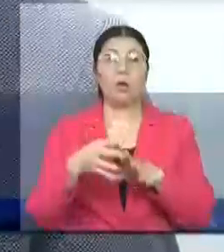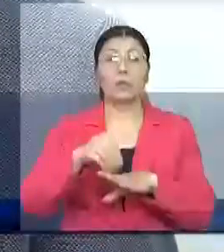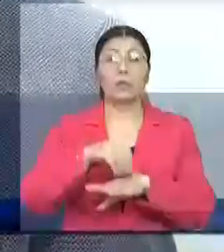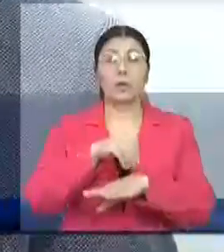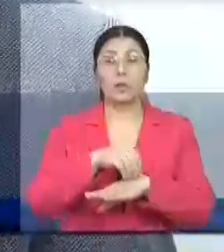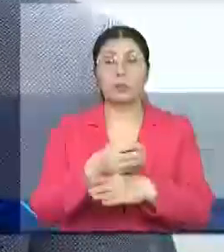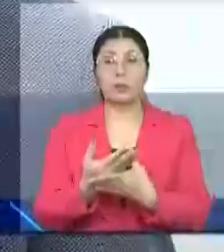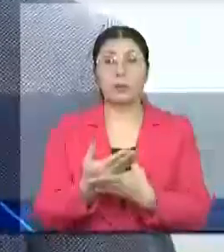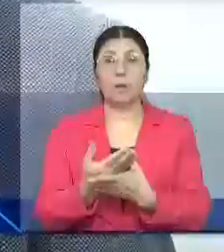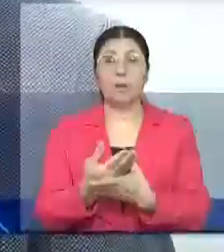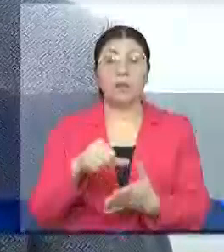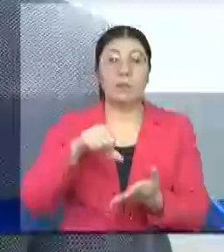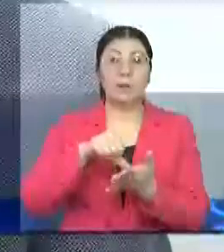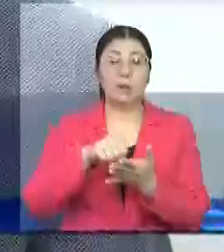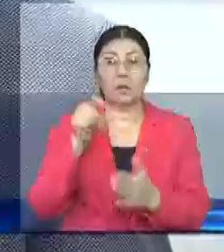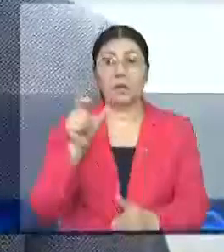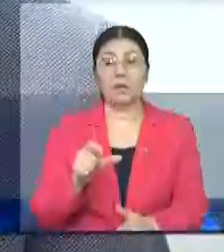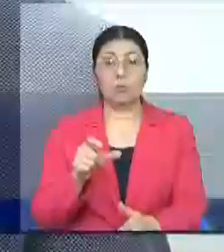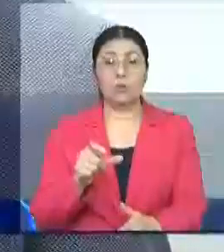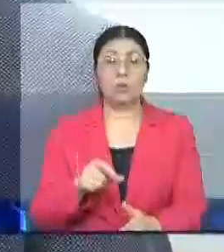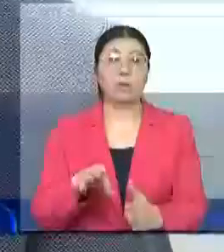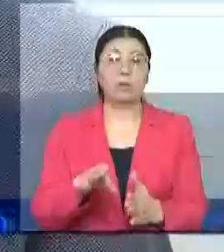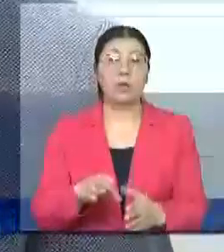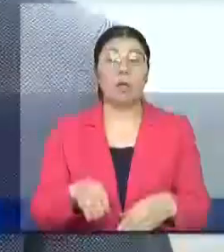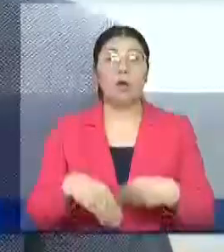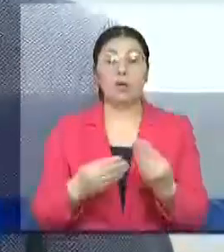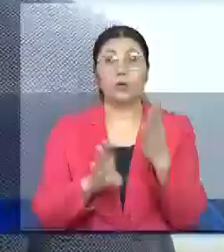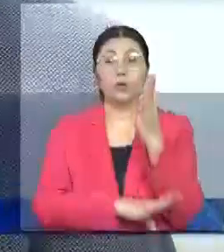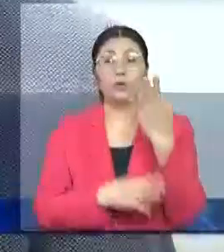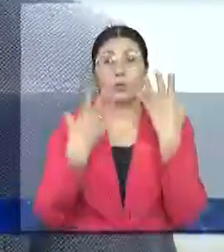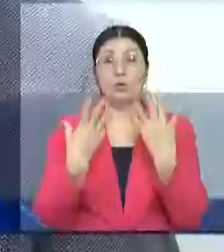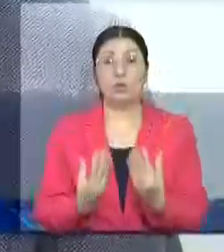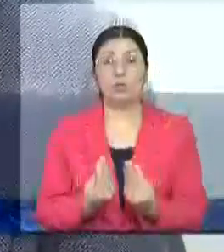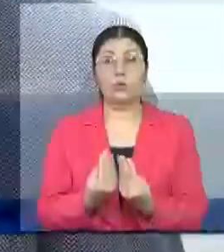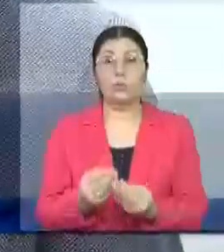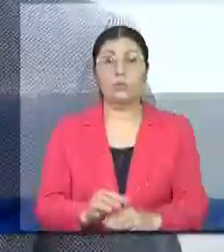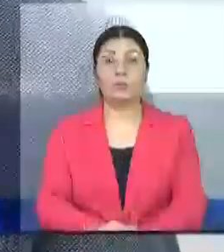үміткерлерді ұсынудың соңғы күні, бүгін сағат 18:00-де аяқталады.